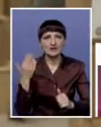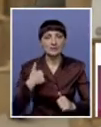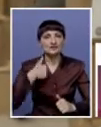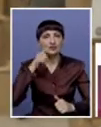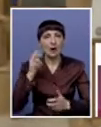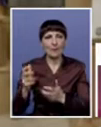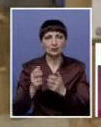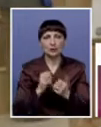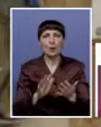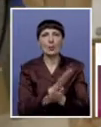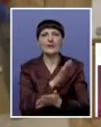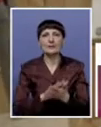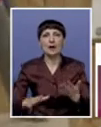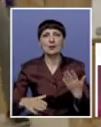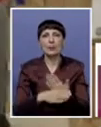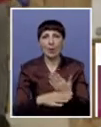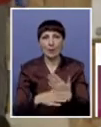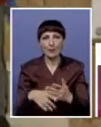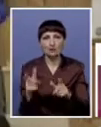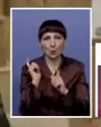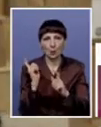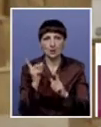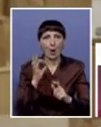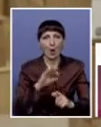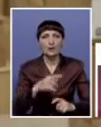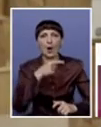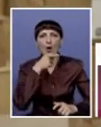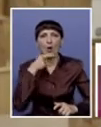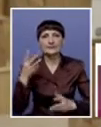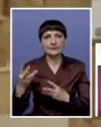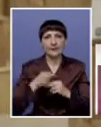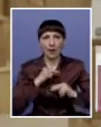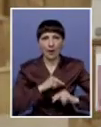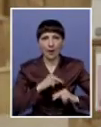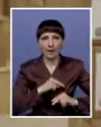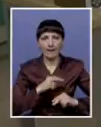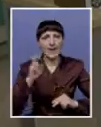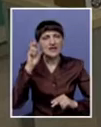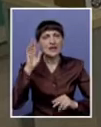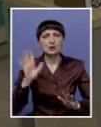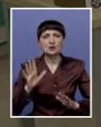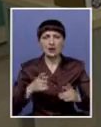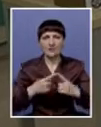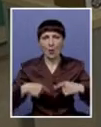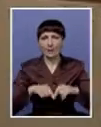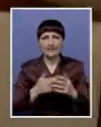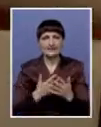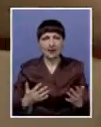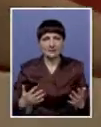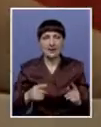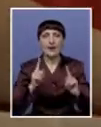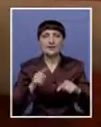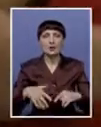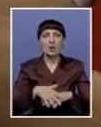получили гуманитарную помощь, гуманитарный груз от наших российских коллег, от неправительственных организаций. Также